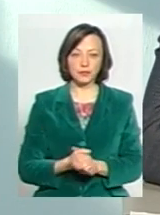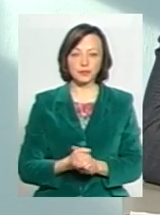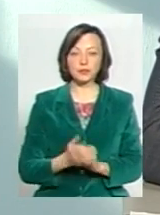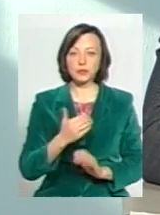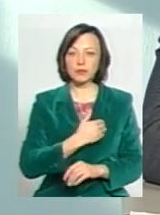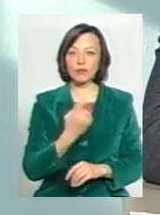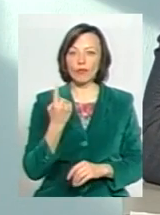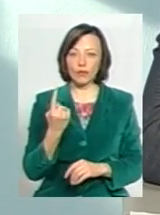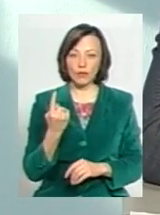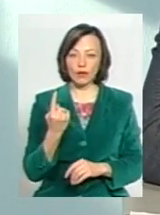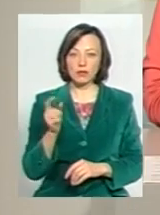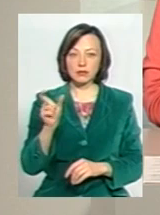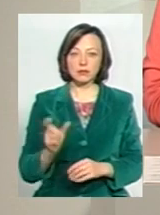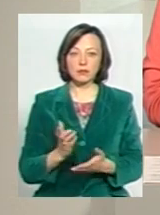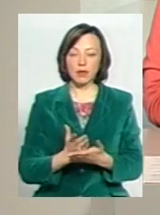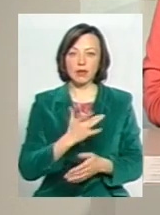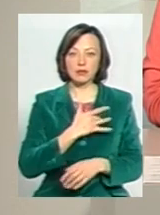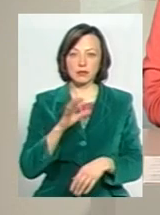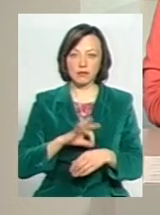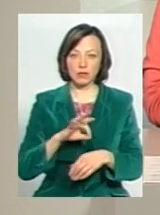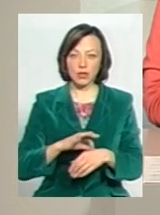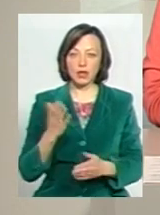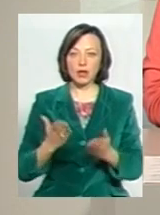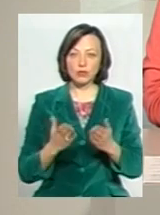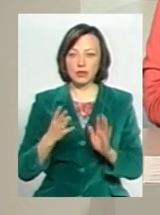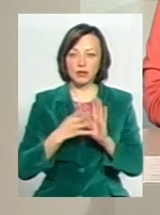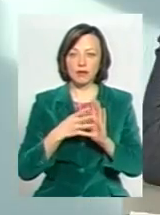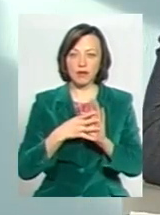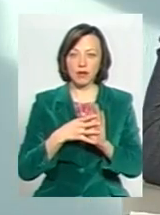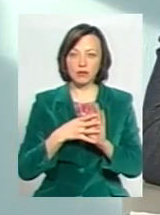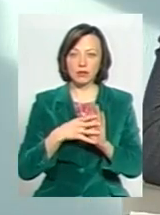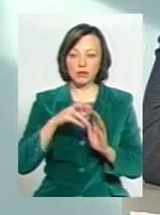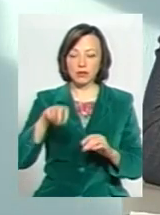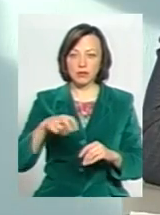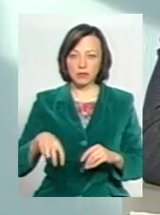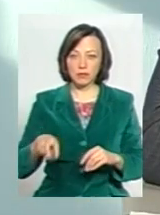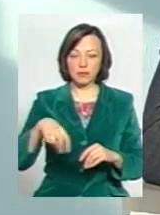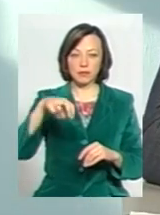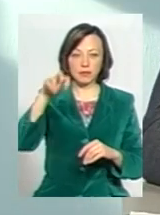один десь має якесь хворе серце. Якщо він буде з 9-го поверху спускатись чи